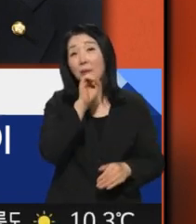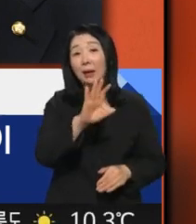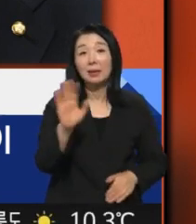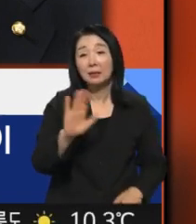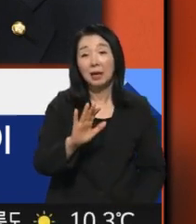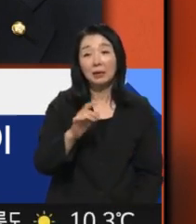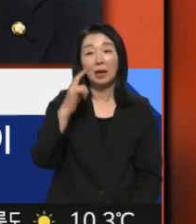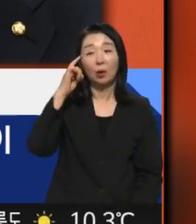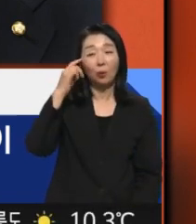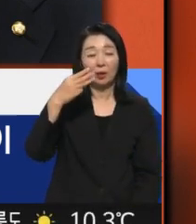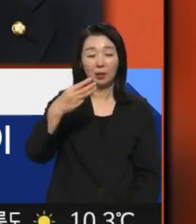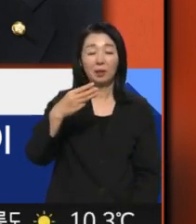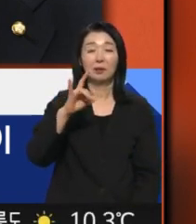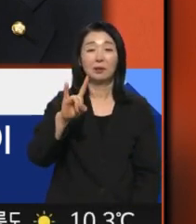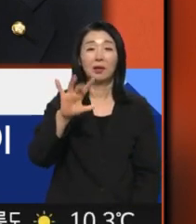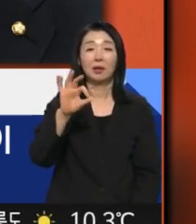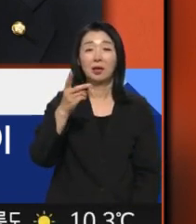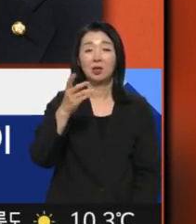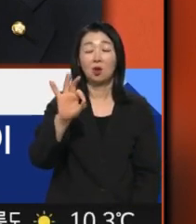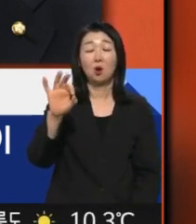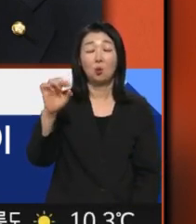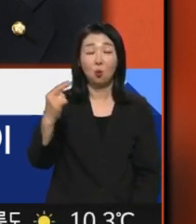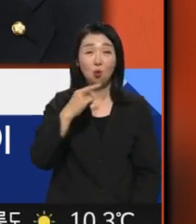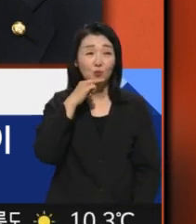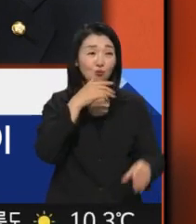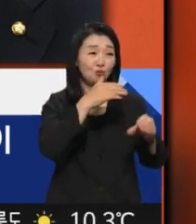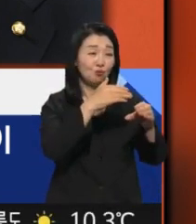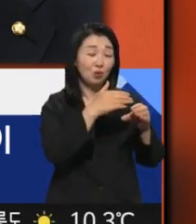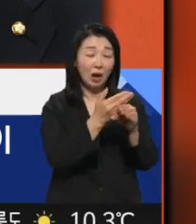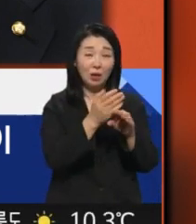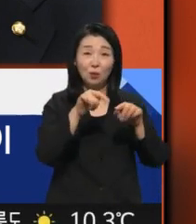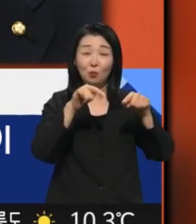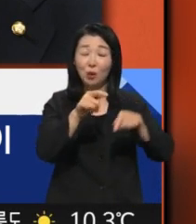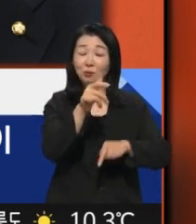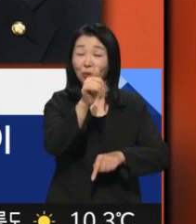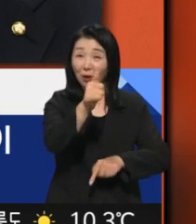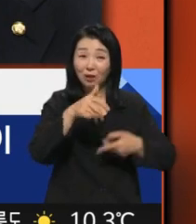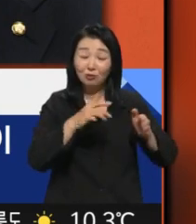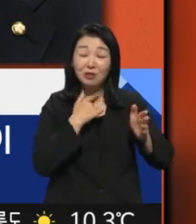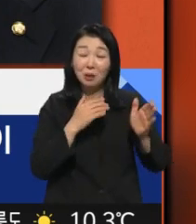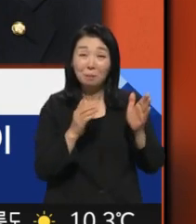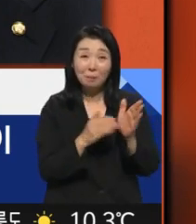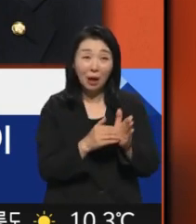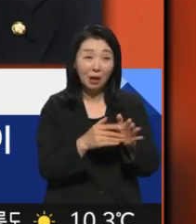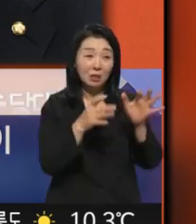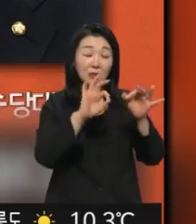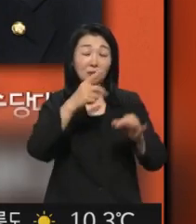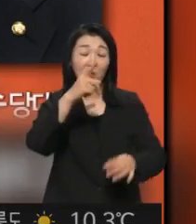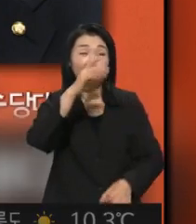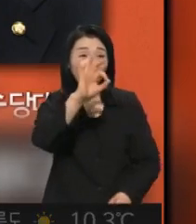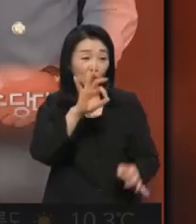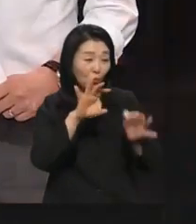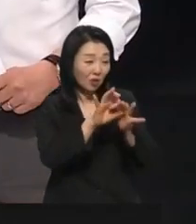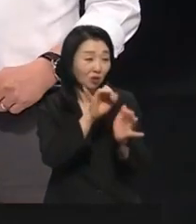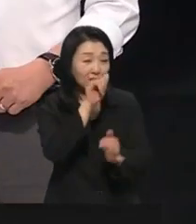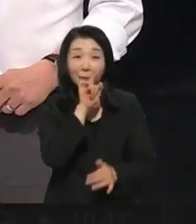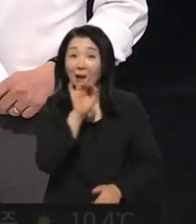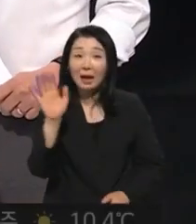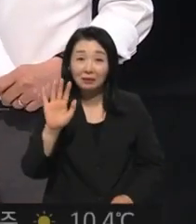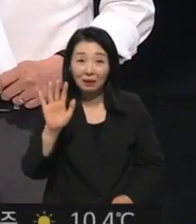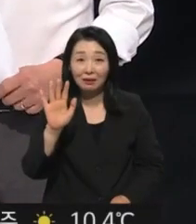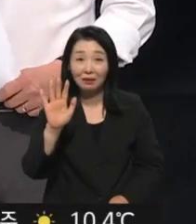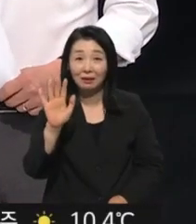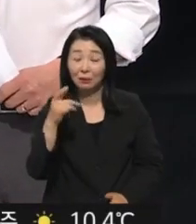그 의원이 북한 외교관 출신인데 김정은 DNA를 가졌다고 말하지 않잖아요. 안